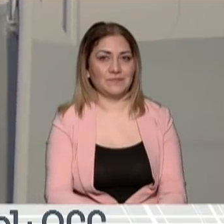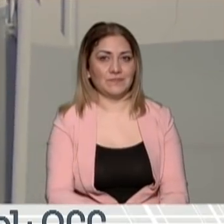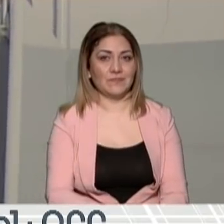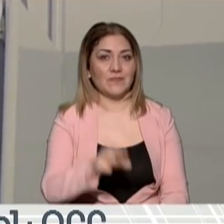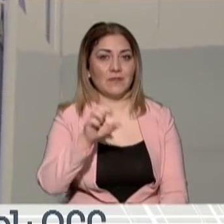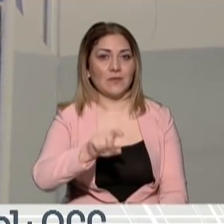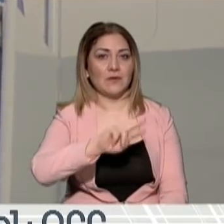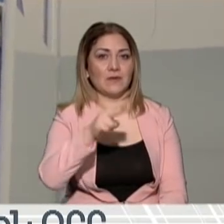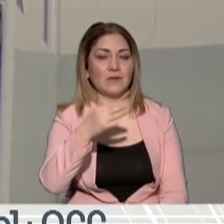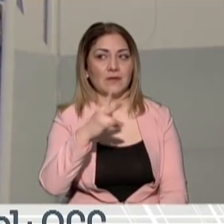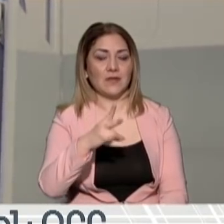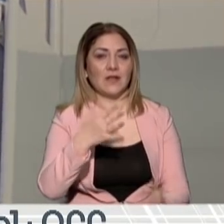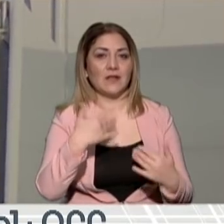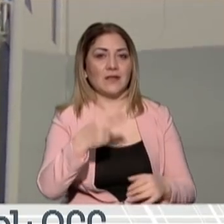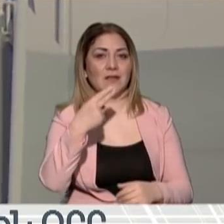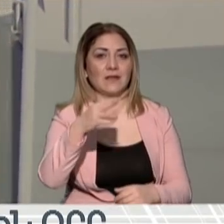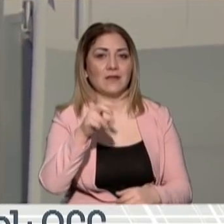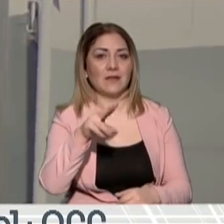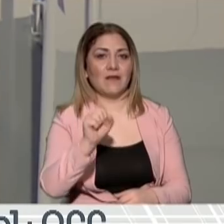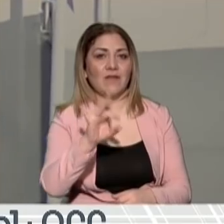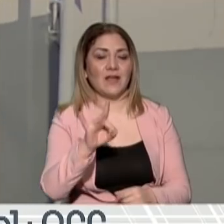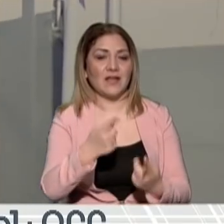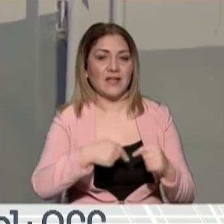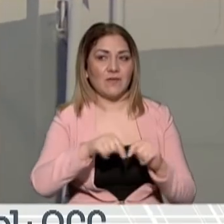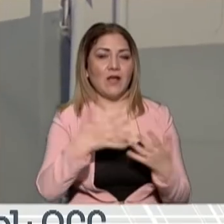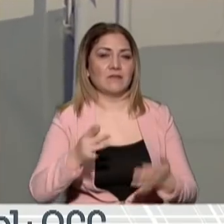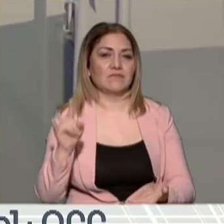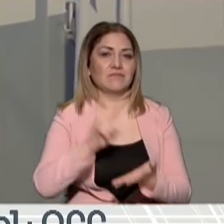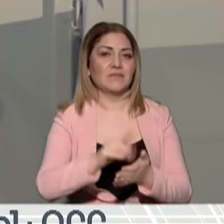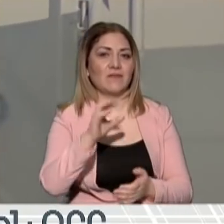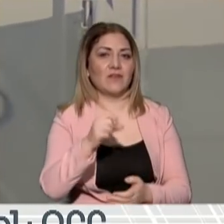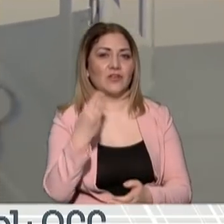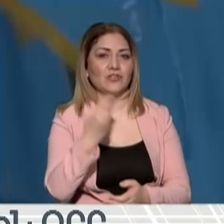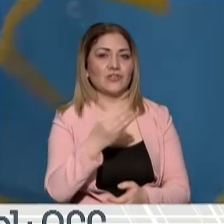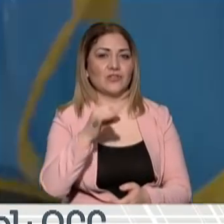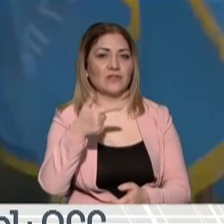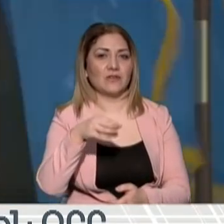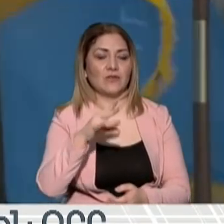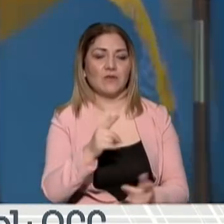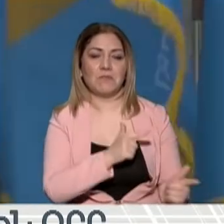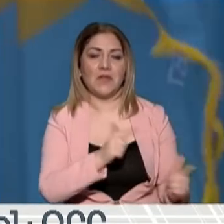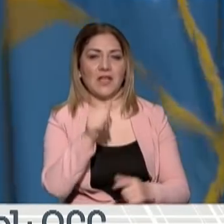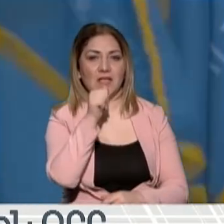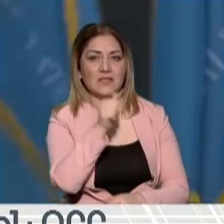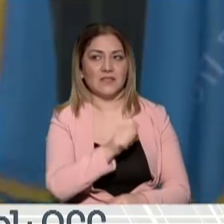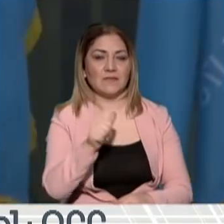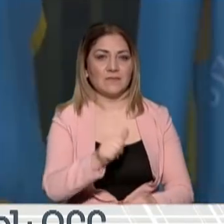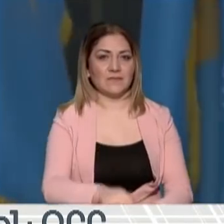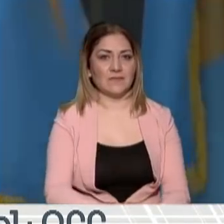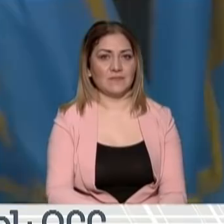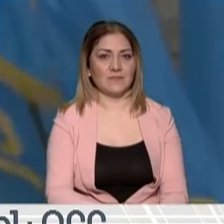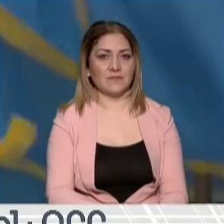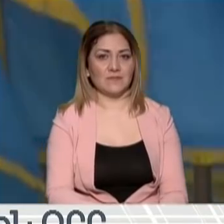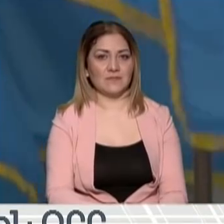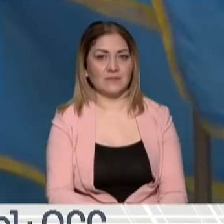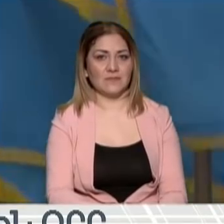Իսկ Բայդենը դուրս է եկել հայրենի Դելավեր նահանգից ու Վաշինգտոնում է պատրաստ երթվելու։ 12 years ago I was waiting at